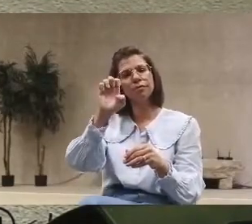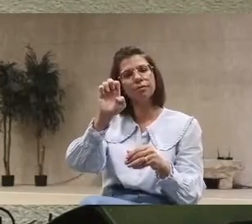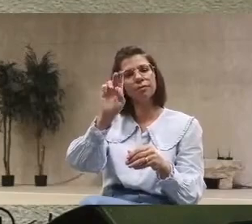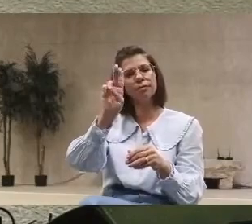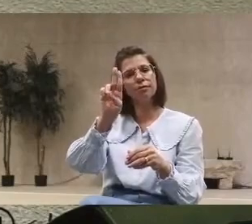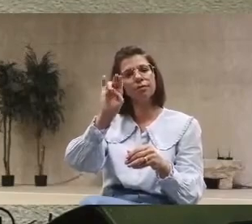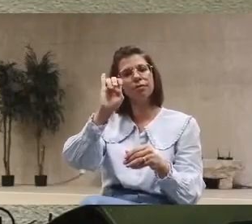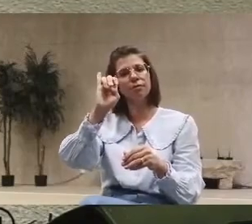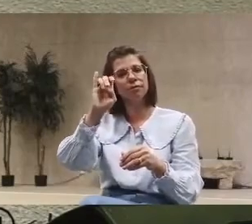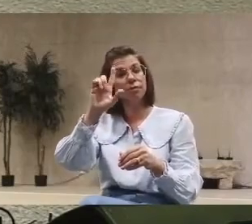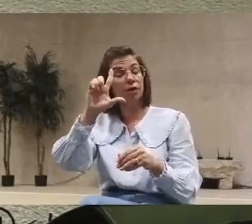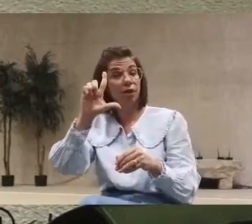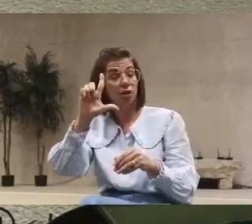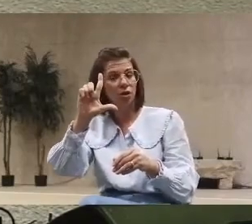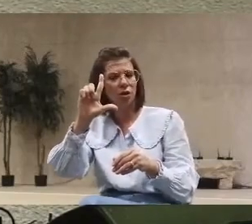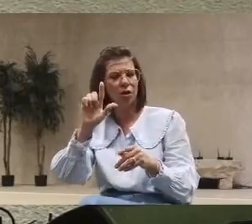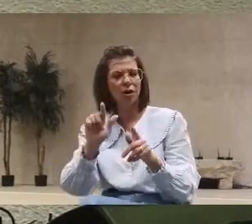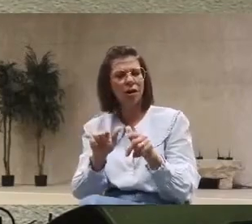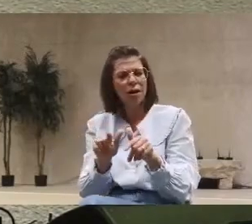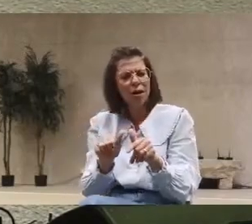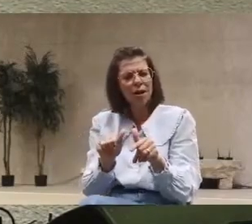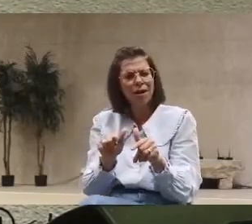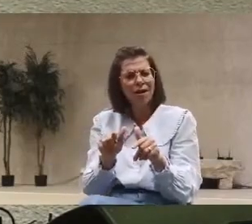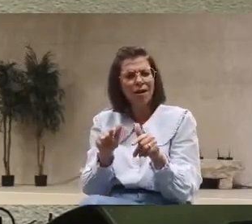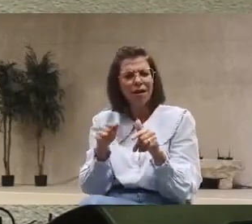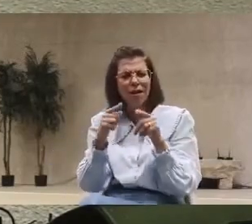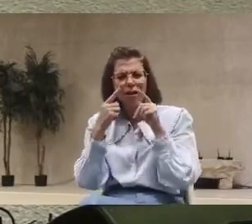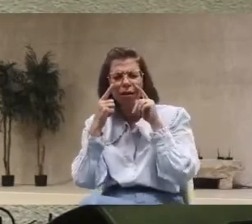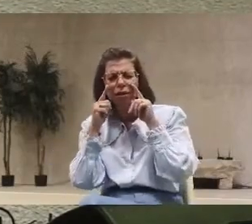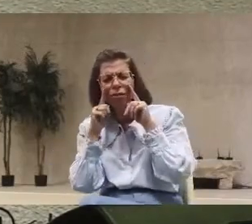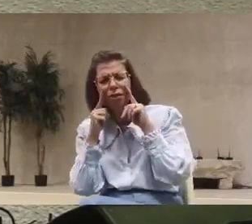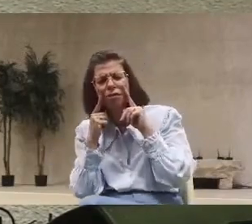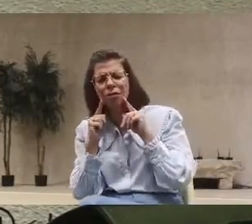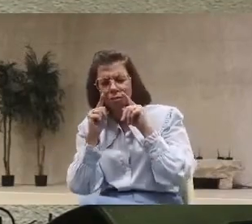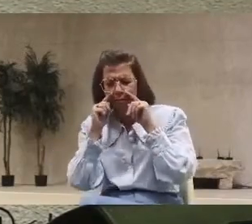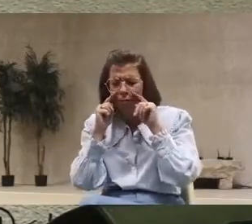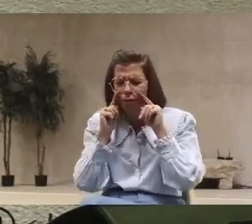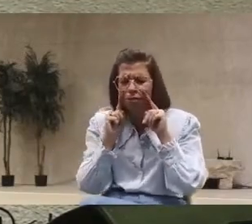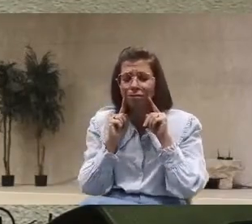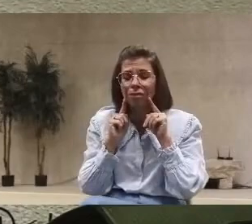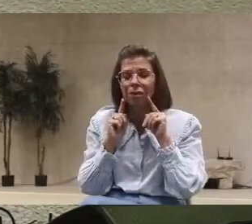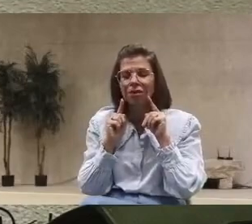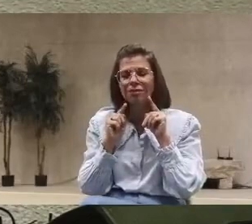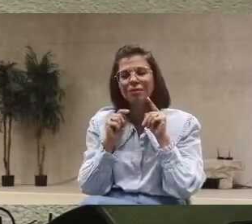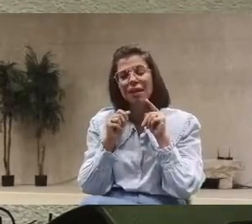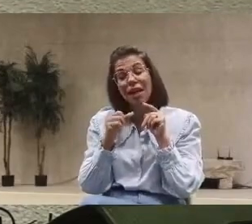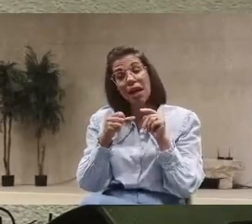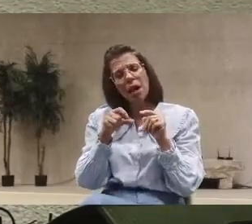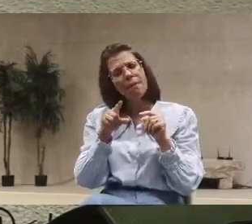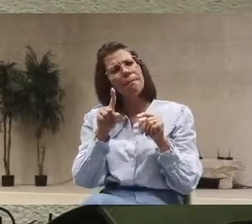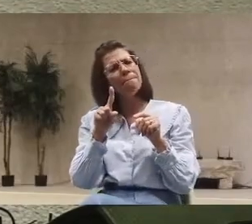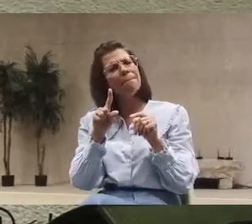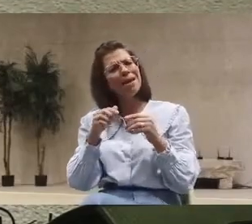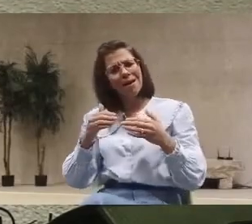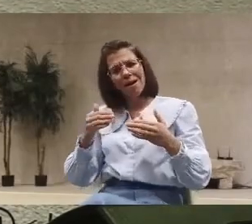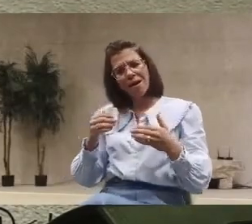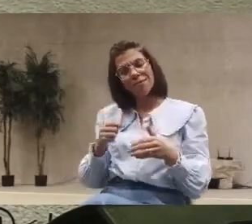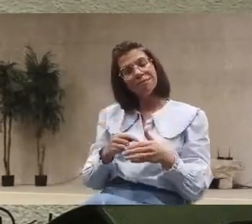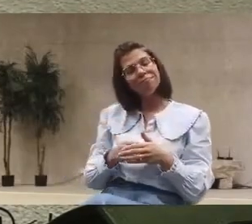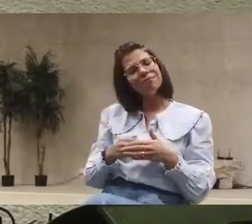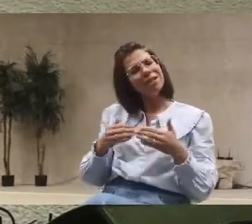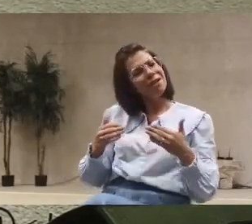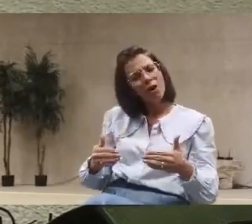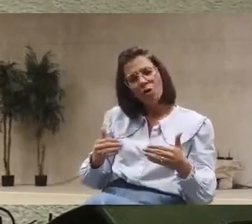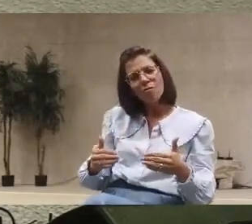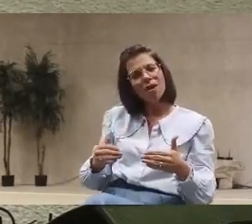Ils se demandaient « Mais est-ce que je n'aimais pas mon mari ? » Où est-ce que je n'aimais pas mon épouse ? » Et qu'ils ne pouvaient même